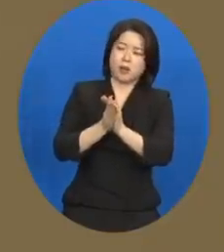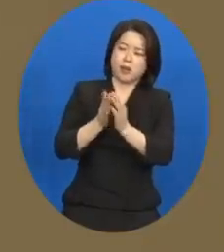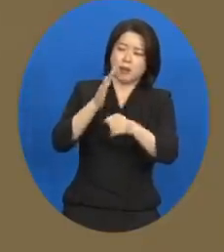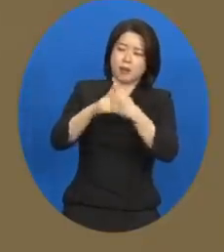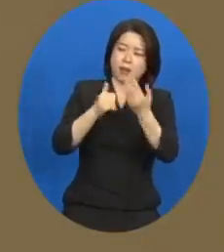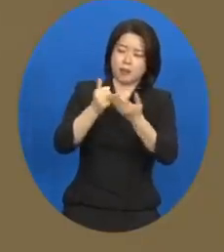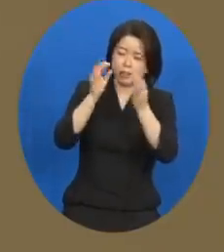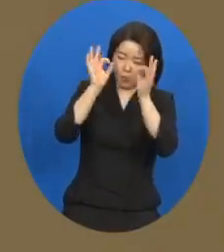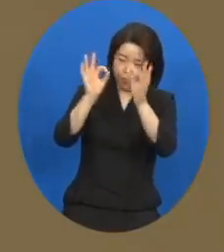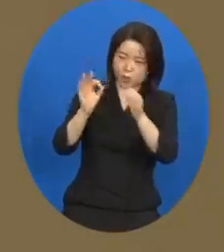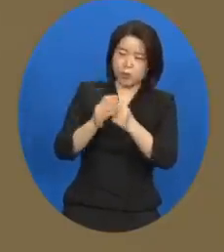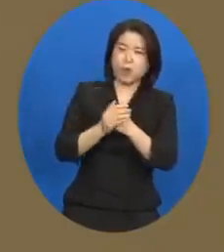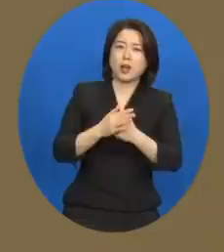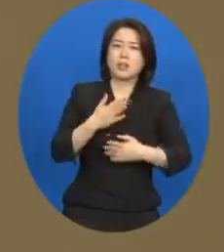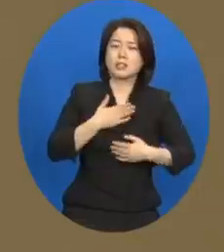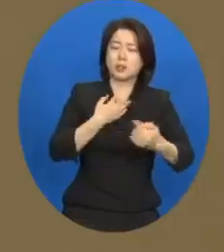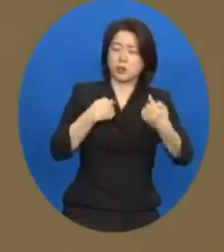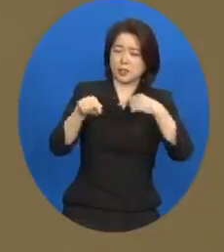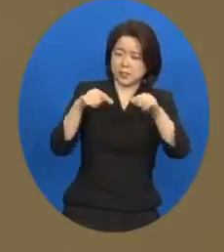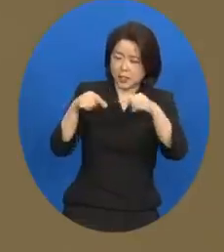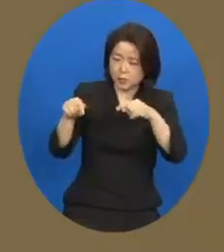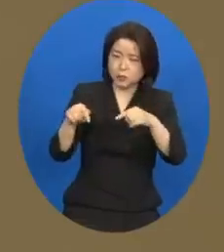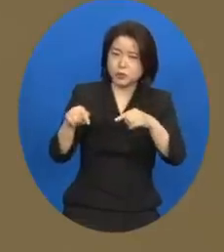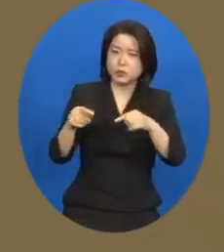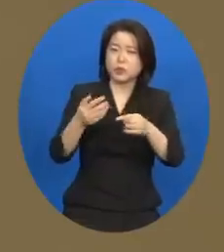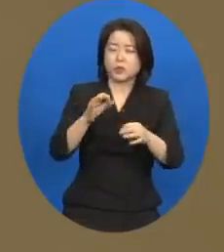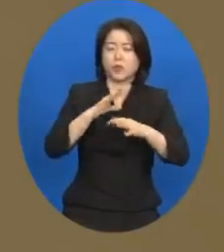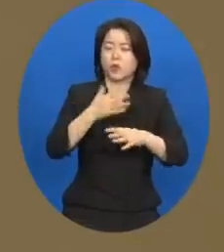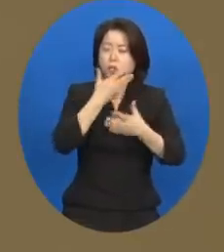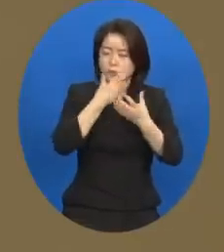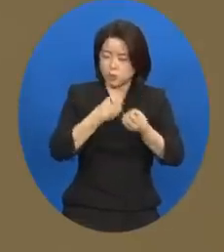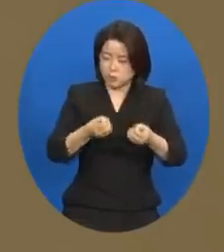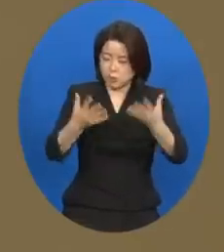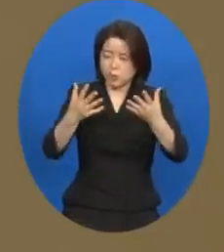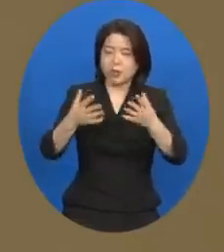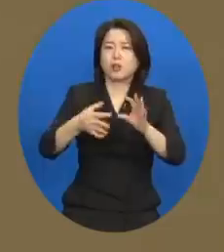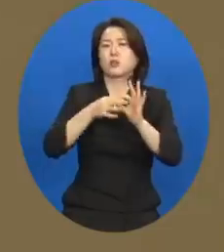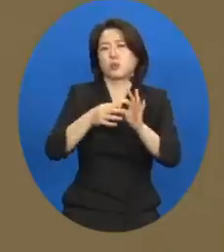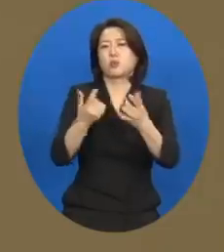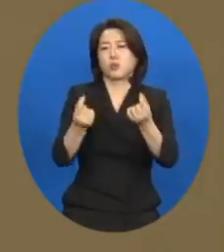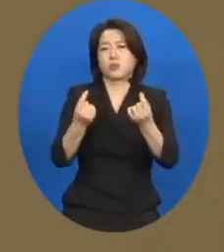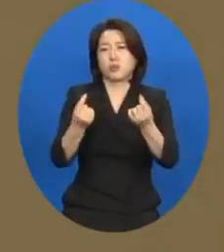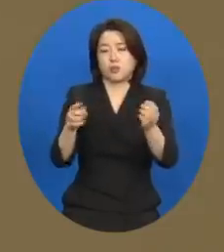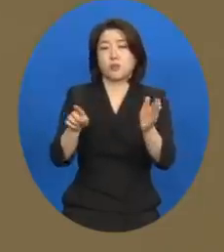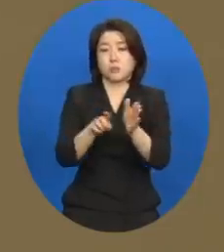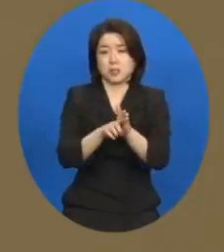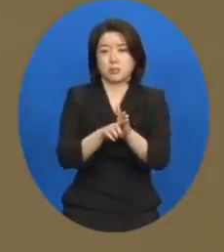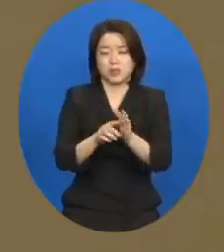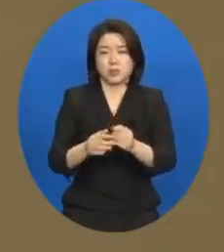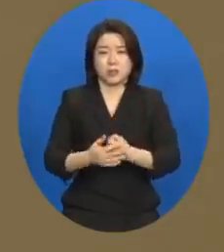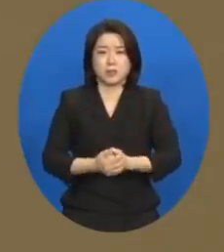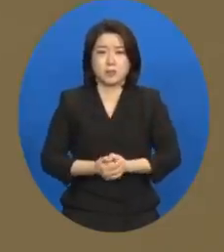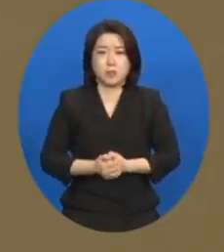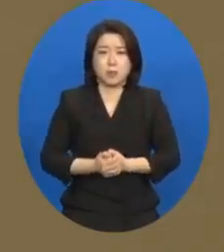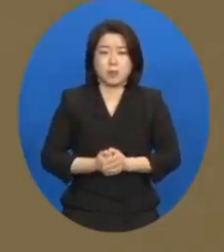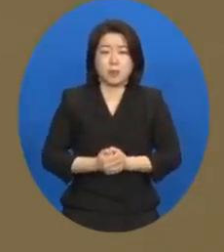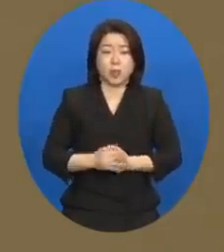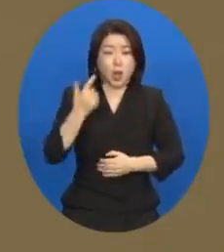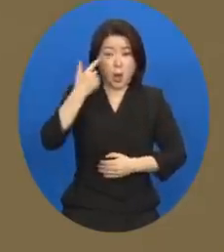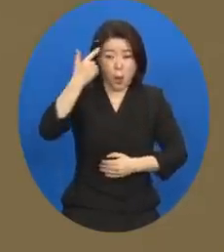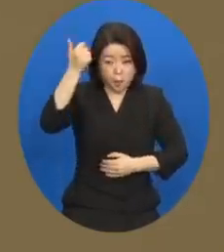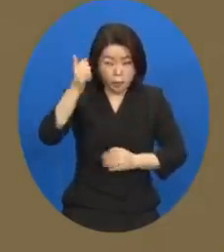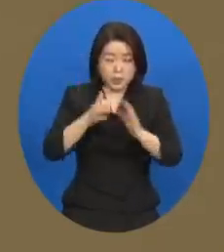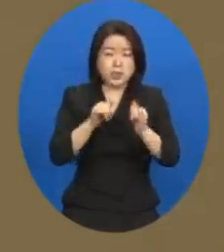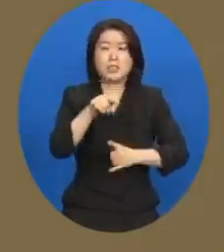저를 다루시는 가장 놀라운 축복의 통로였을 거라고 저는 그렇게 믿습니다. 목회자들이 그와